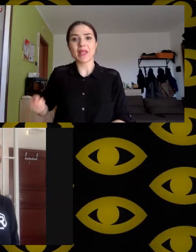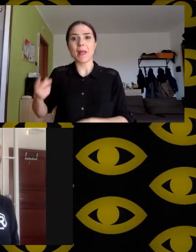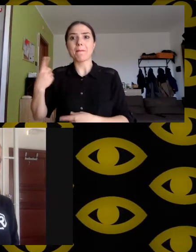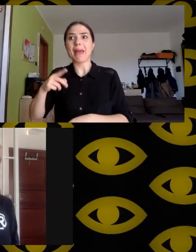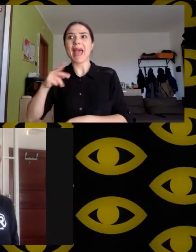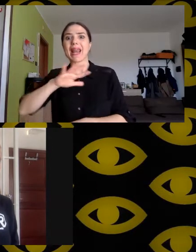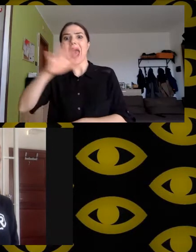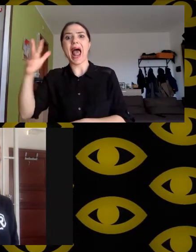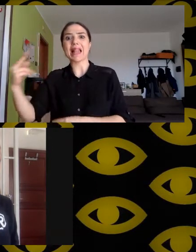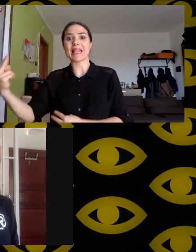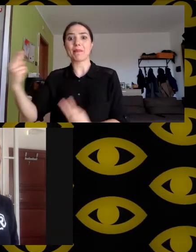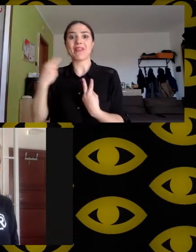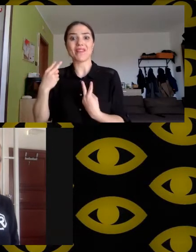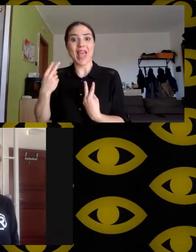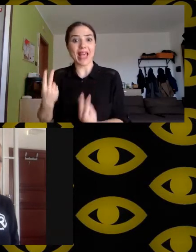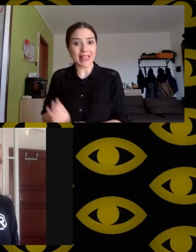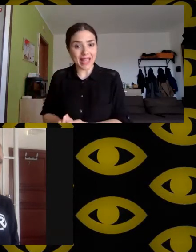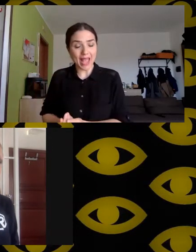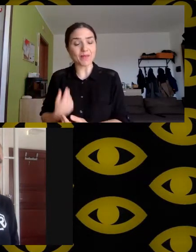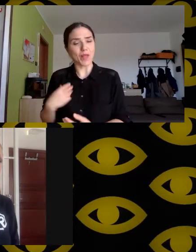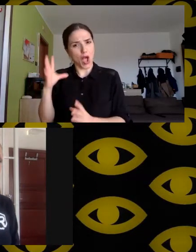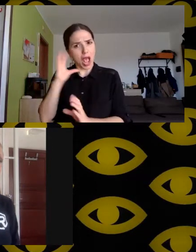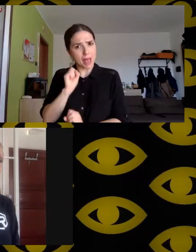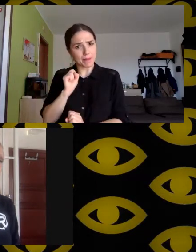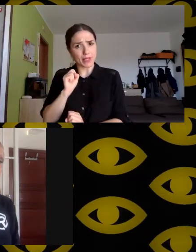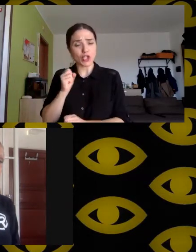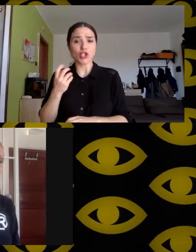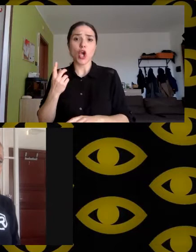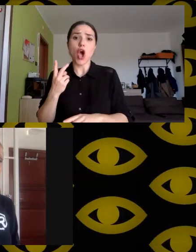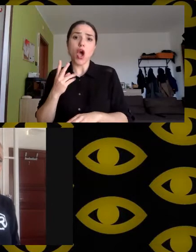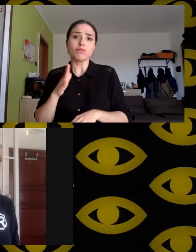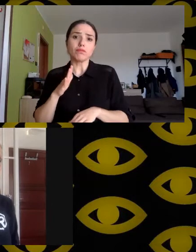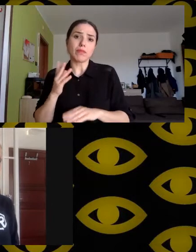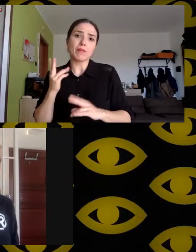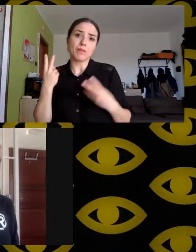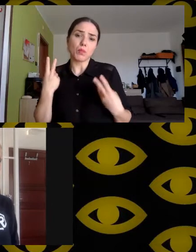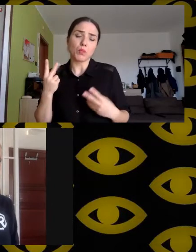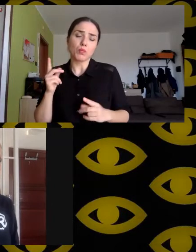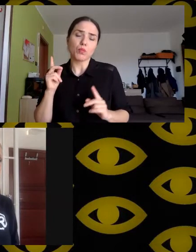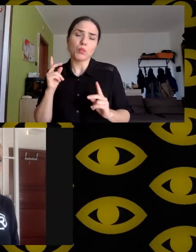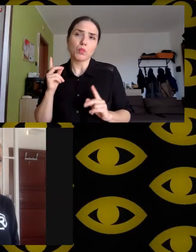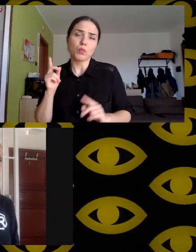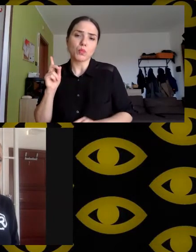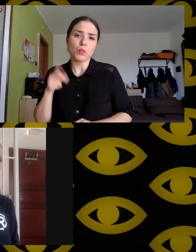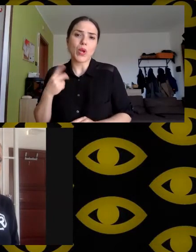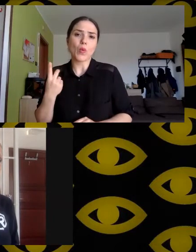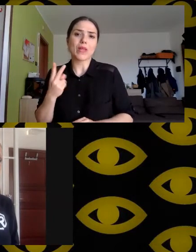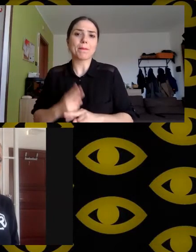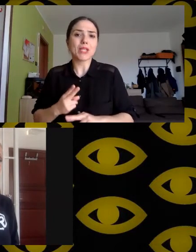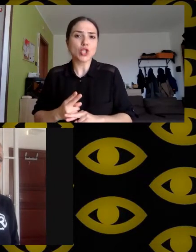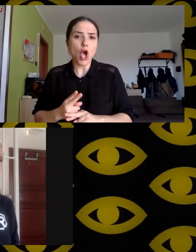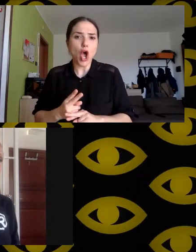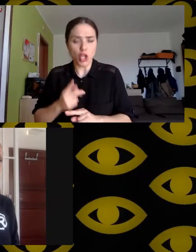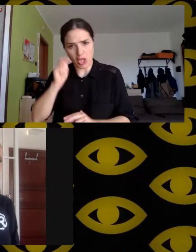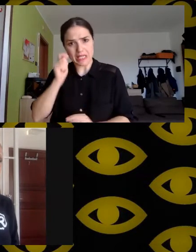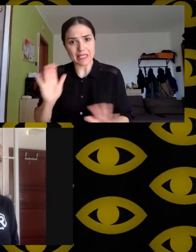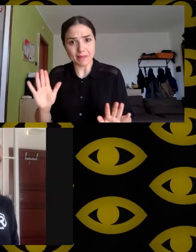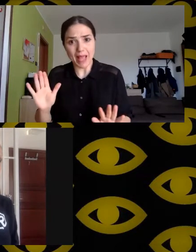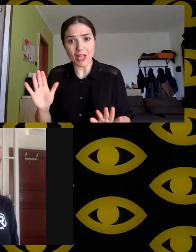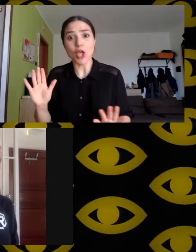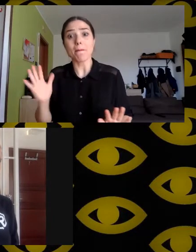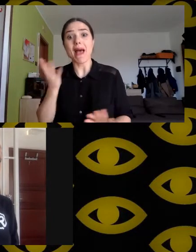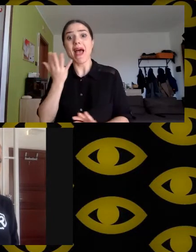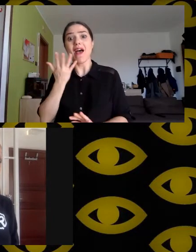altri. Capisco che a volte è un'esigenza e la rispetto, ma io vorrei che la gente imparasse a rispettare le persone a prescindere dalla loro